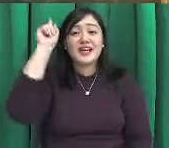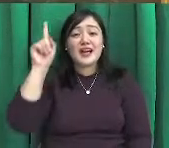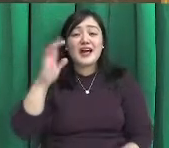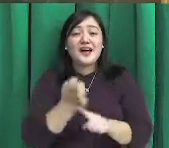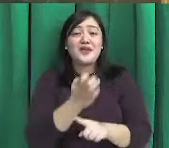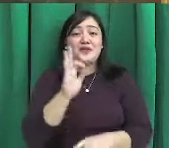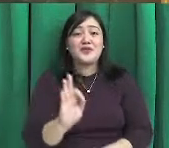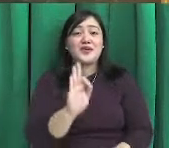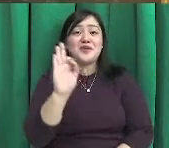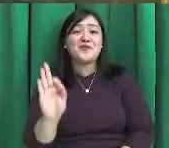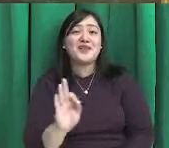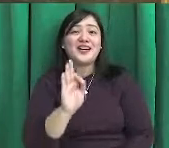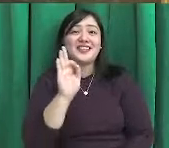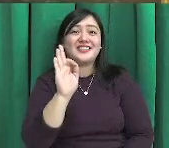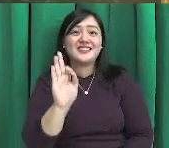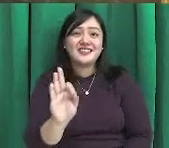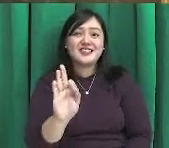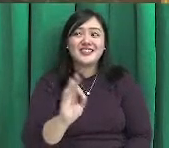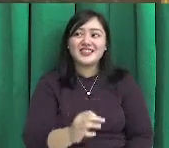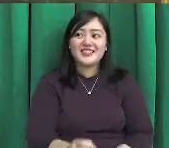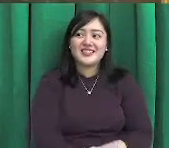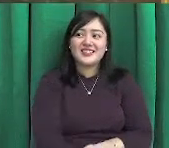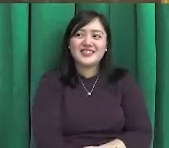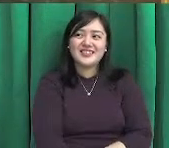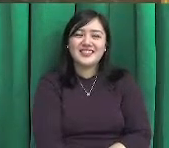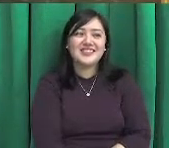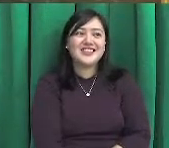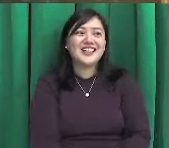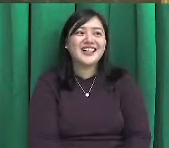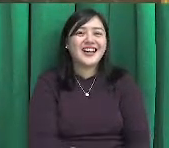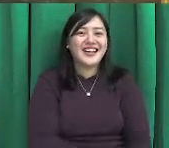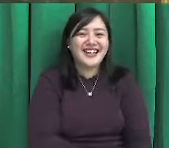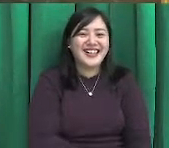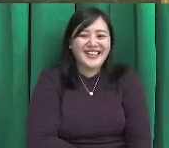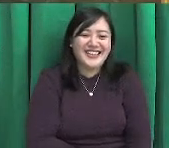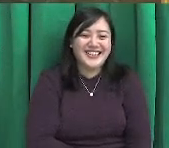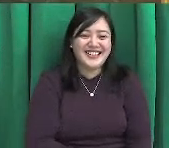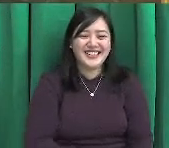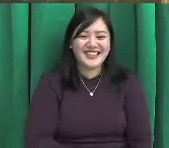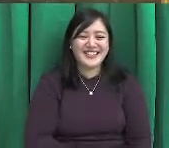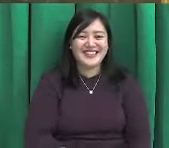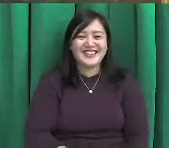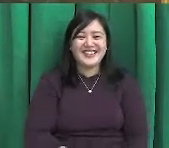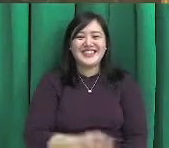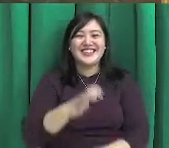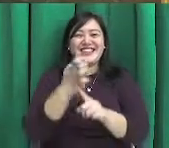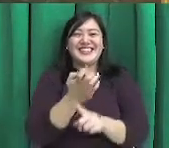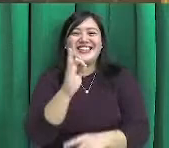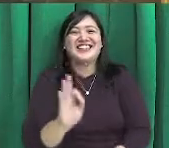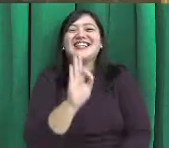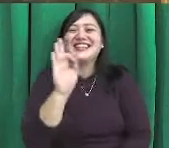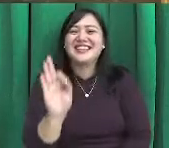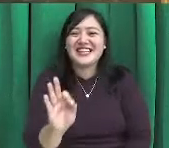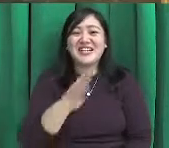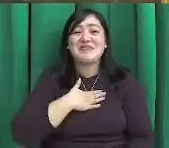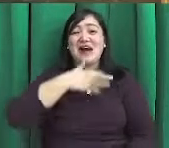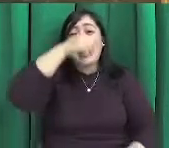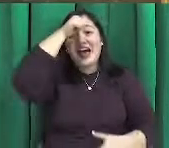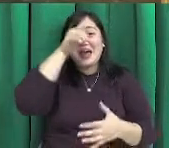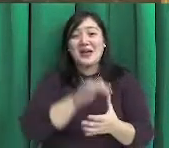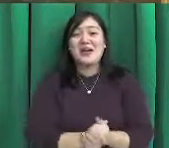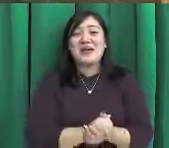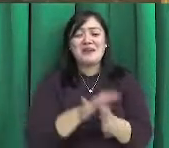Hindi man lang ako daanan sa bahay, kat brum-brum man lang. Ay, mabuti ay, sinabi mo sa akin yan.